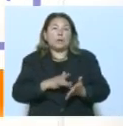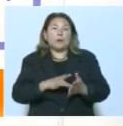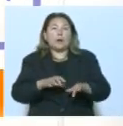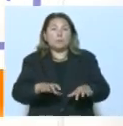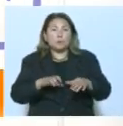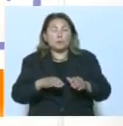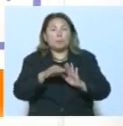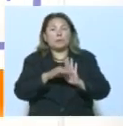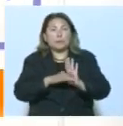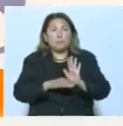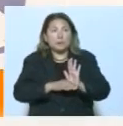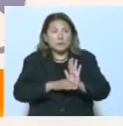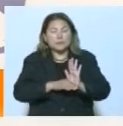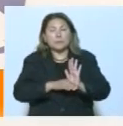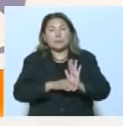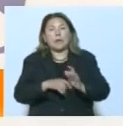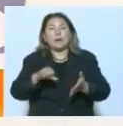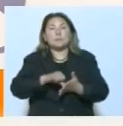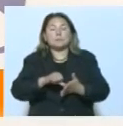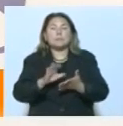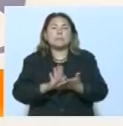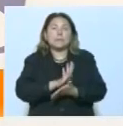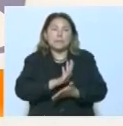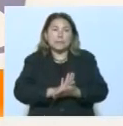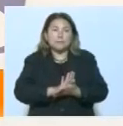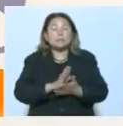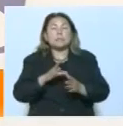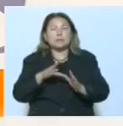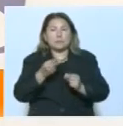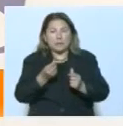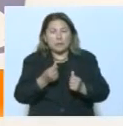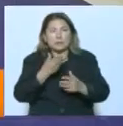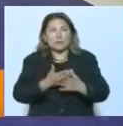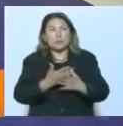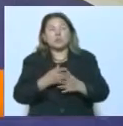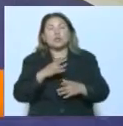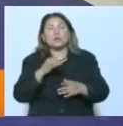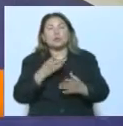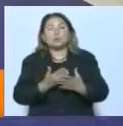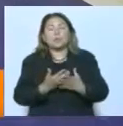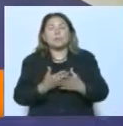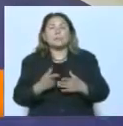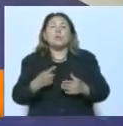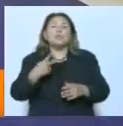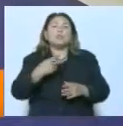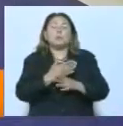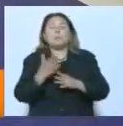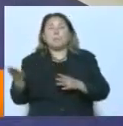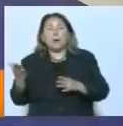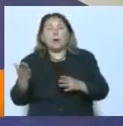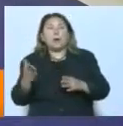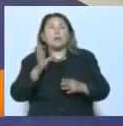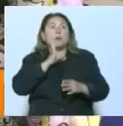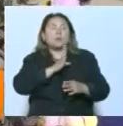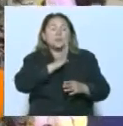компьютерлік бағдарламаларды меңгеру жобаларға қатысу тегін. Әрі келушілердің жас шамасына шектеу жоқ. Мәселен, қазіргі таңда 20-дан астам ақтаулы